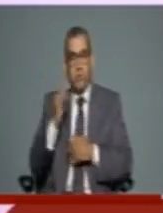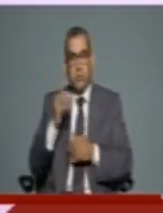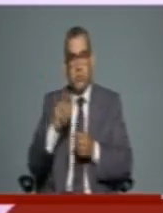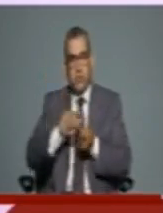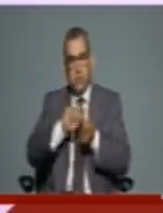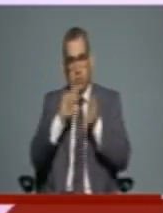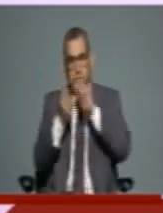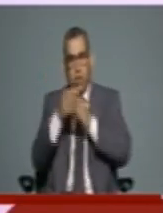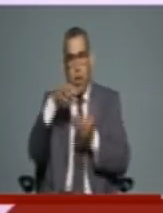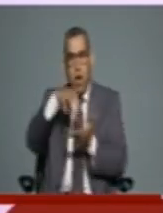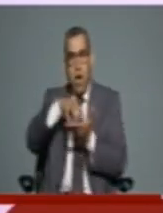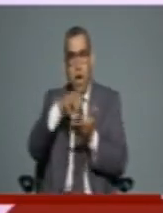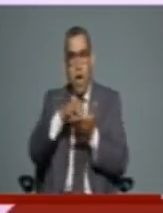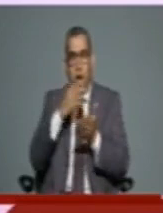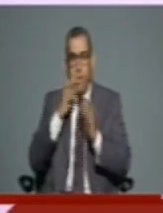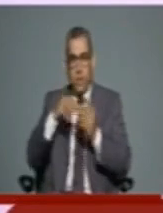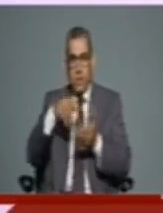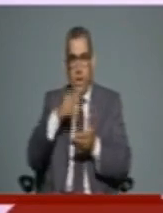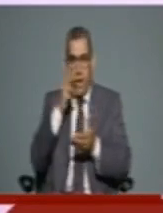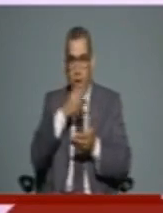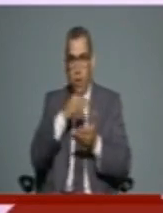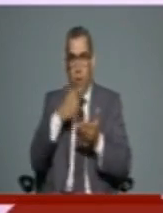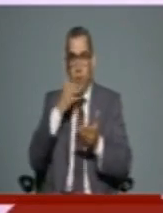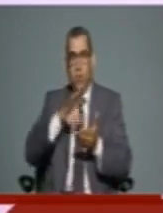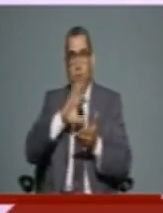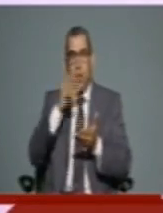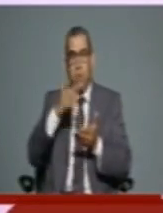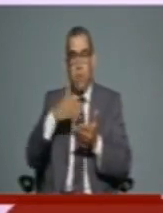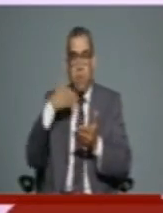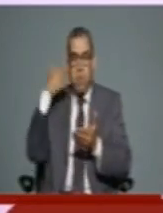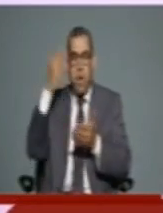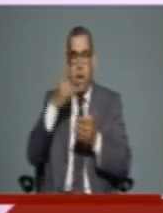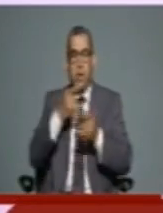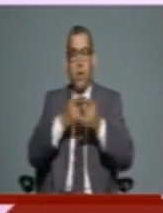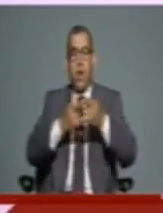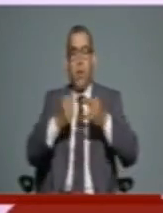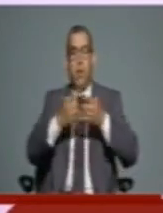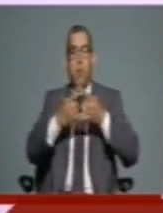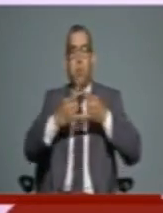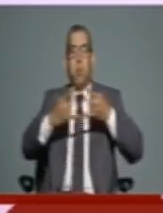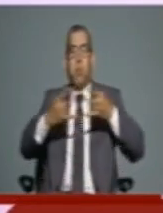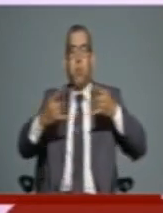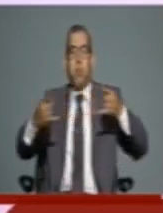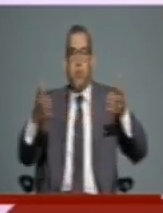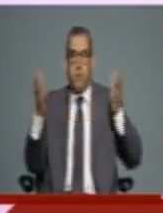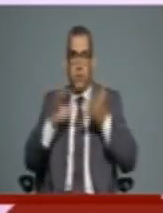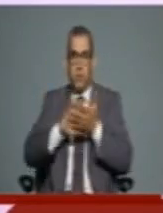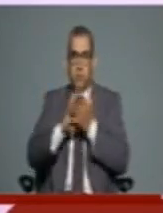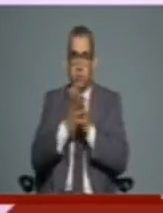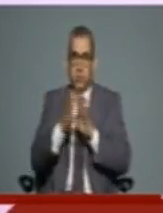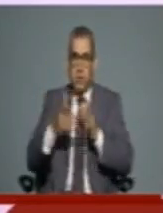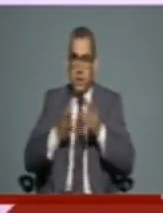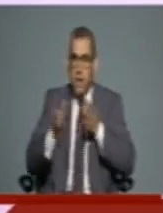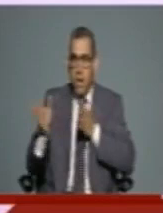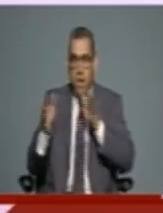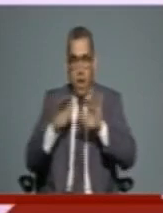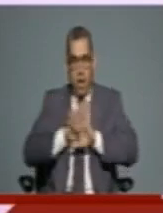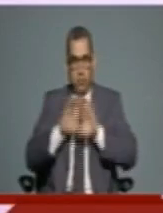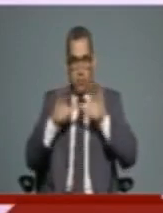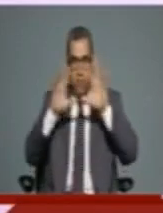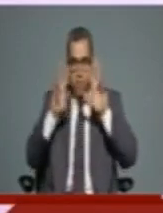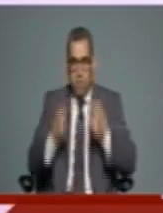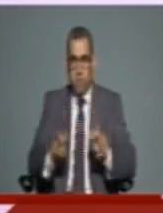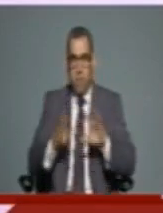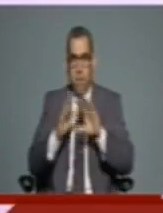الكبرى خاصة إلى جراج كبير لا يمكن التحرك فيه. ثم